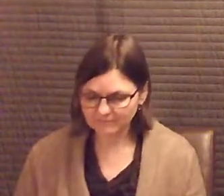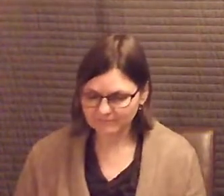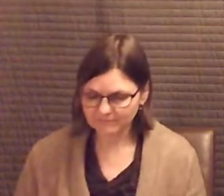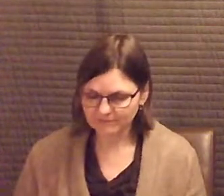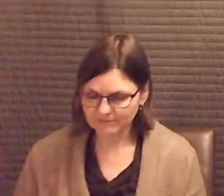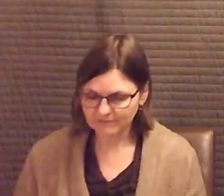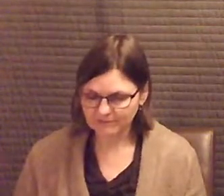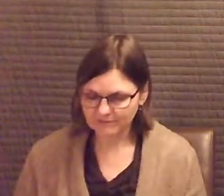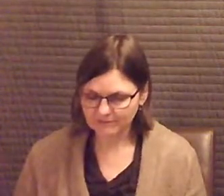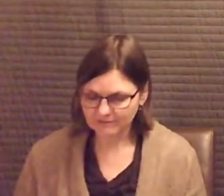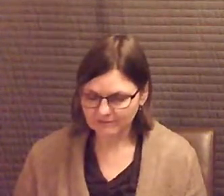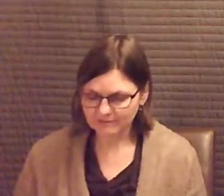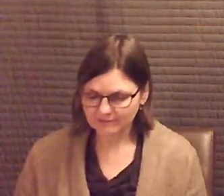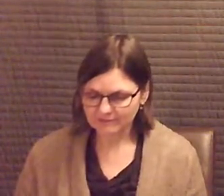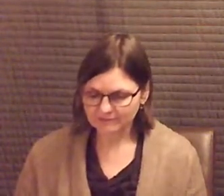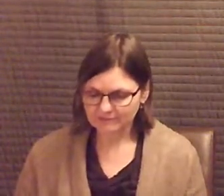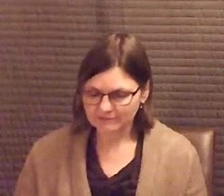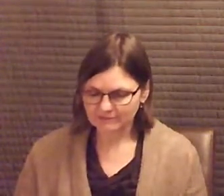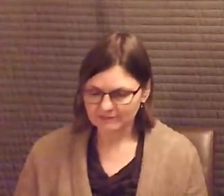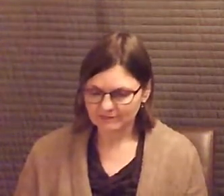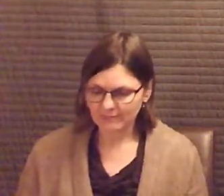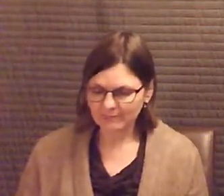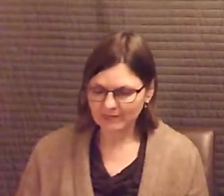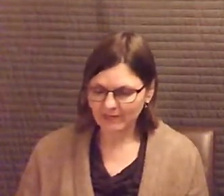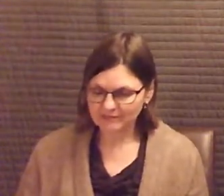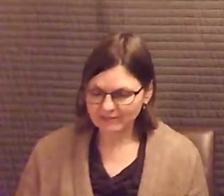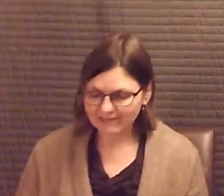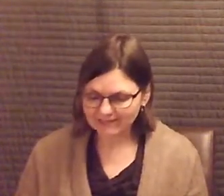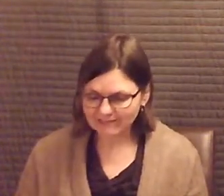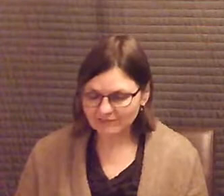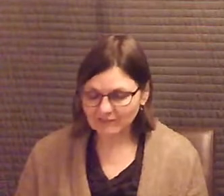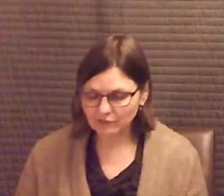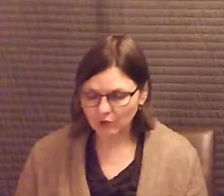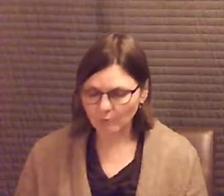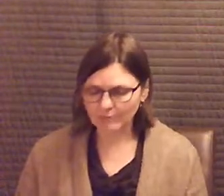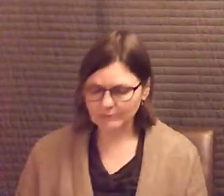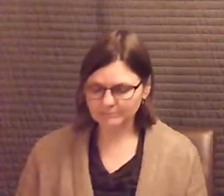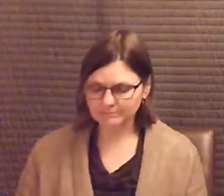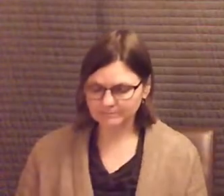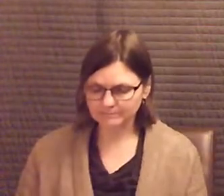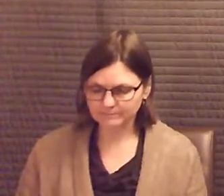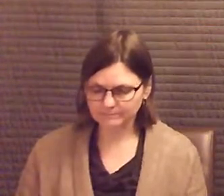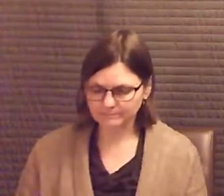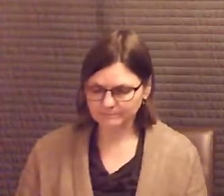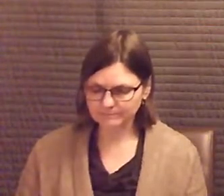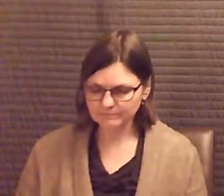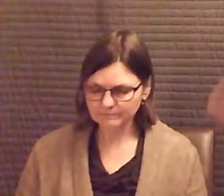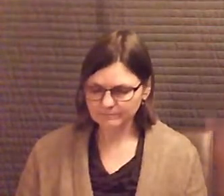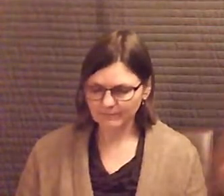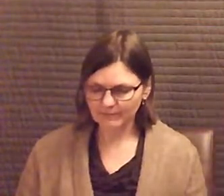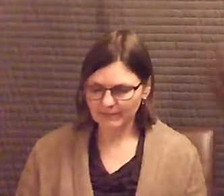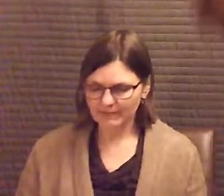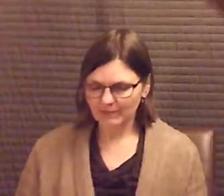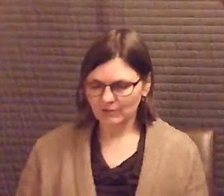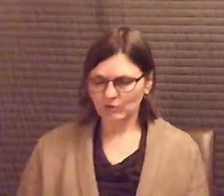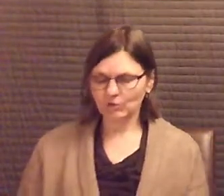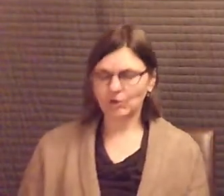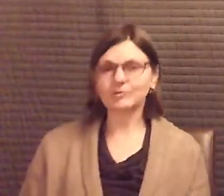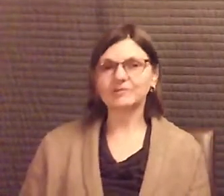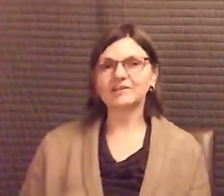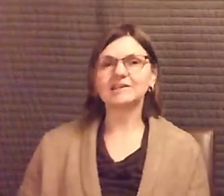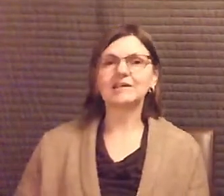te ambt ommen zo lijk in de door ben als een licht in de wereld gewone dat hoe stomme beans in